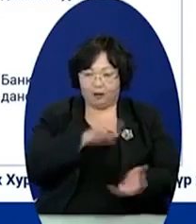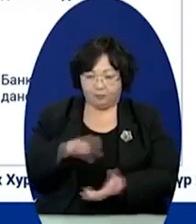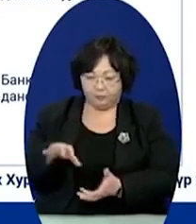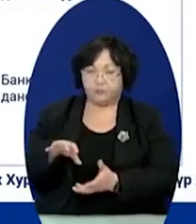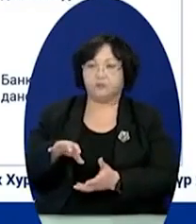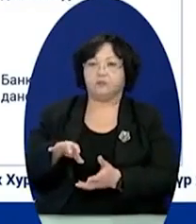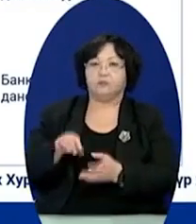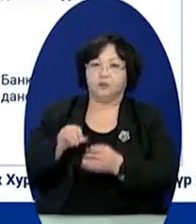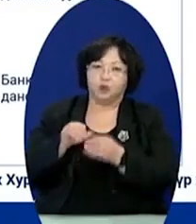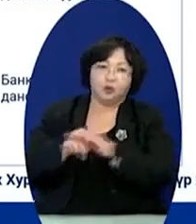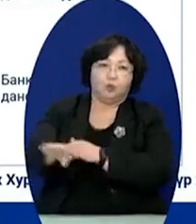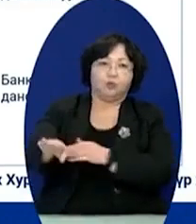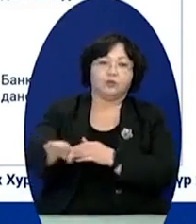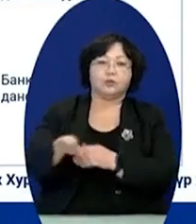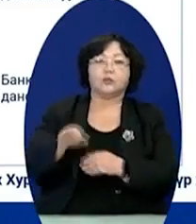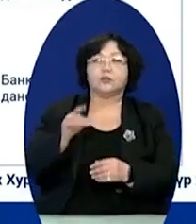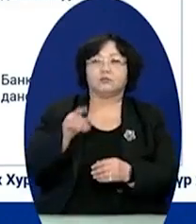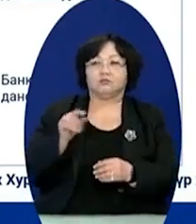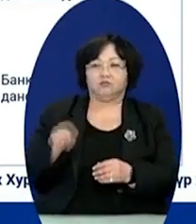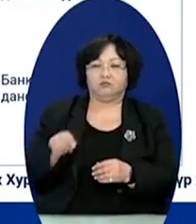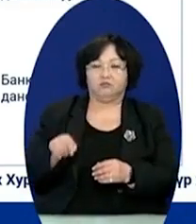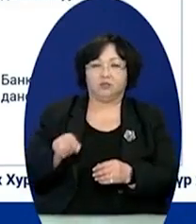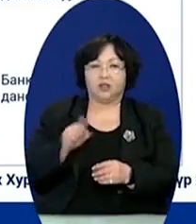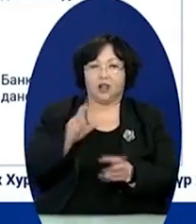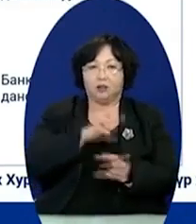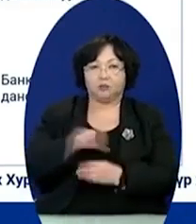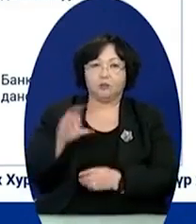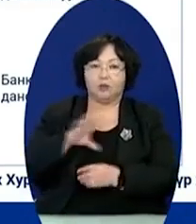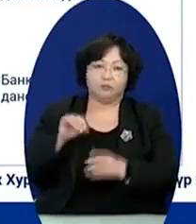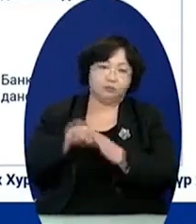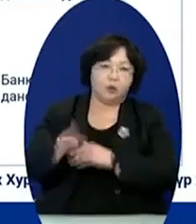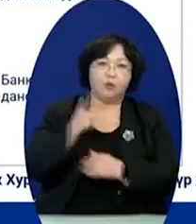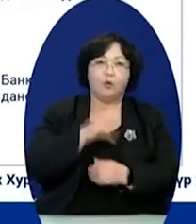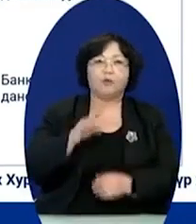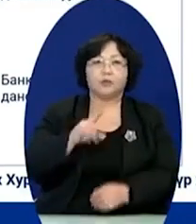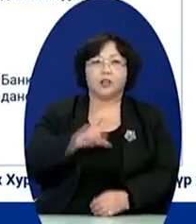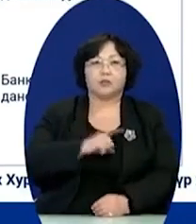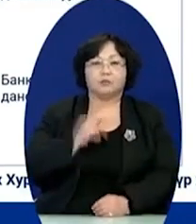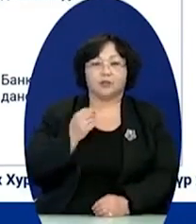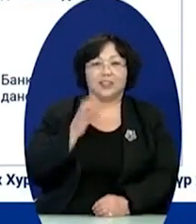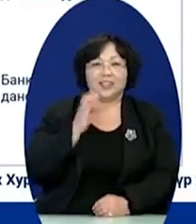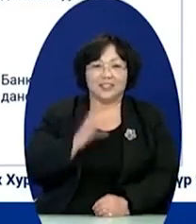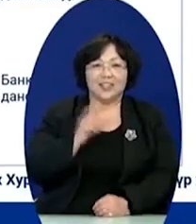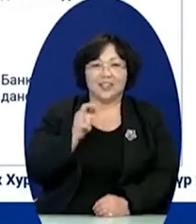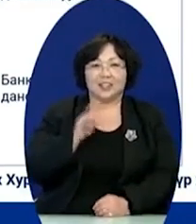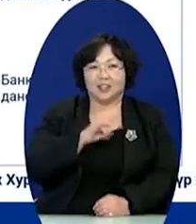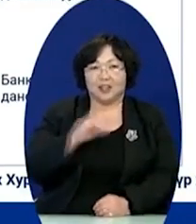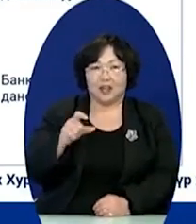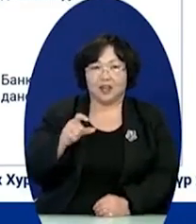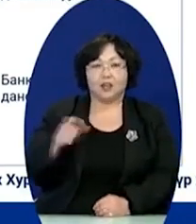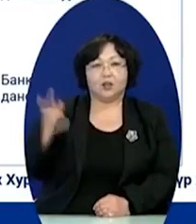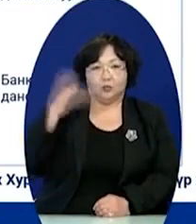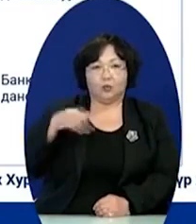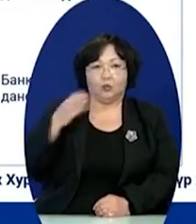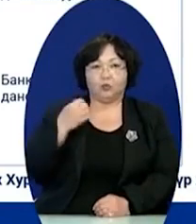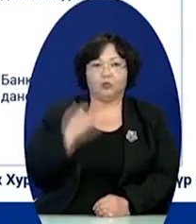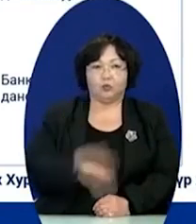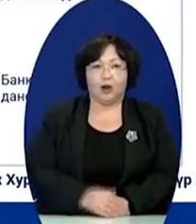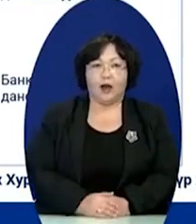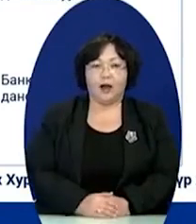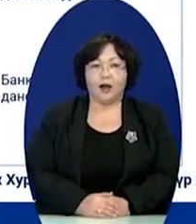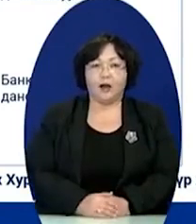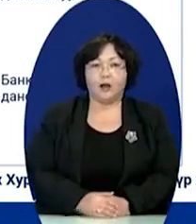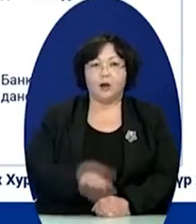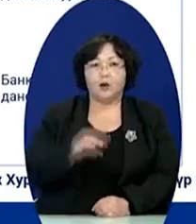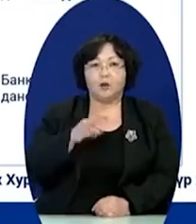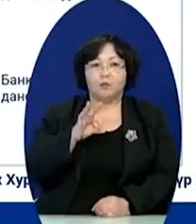Modern Construction ЭХК-ийн хувьцаа эзэмшигч байсан Содном Зөндөн Эрдэн дуудагдсан байгаа. За